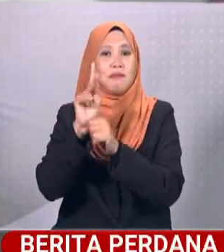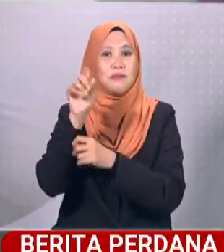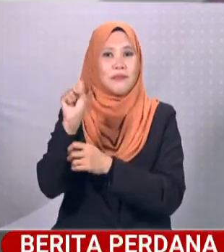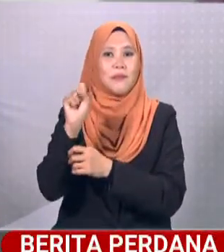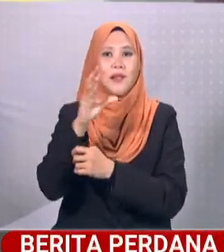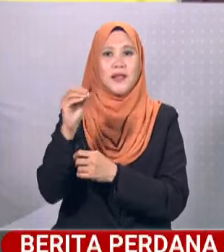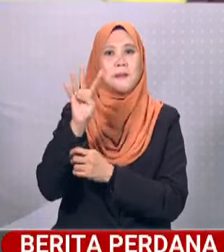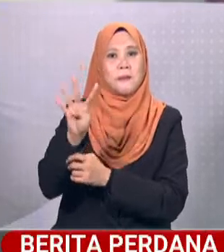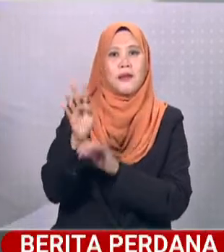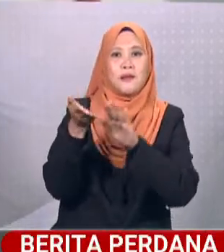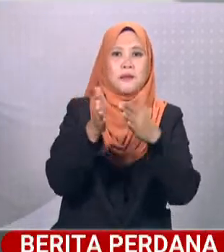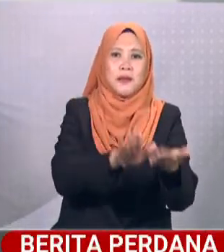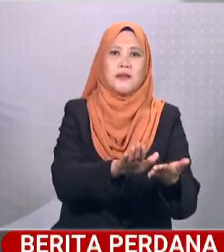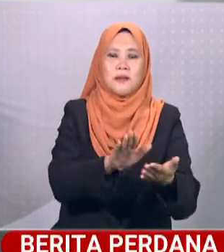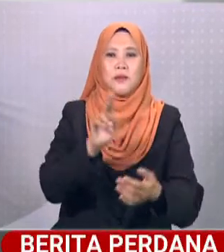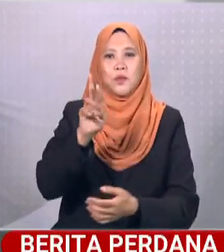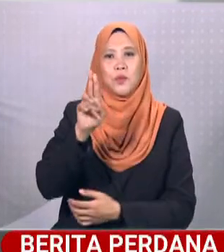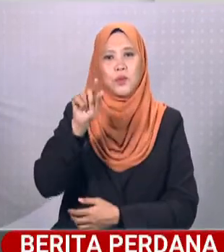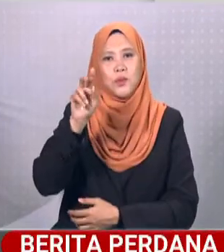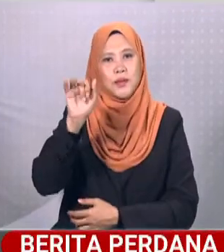dengan 4 kematian.